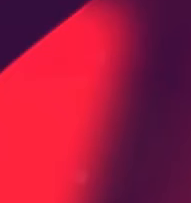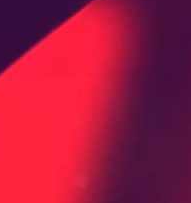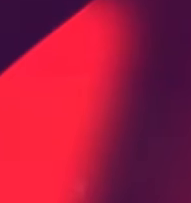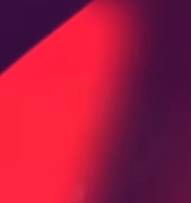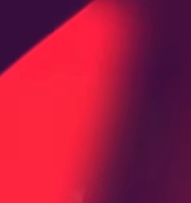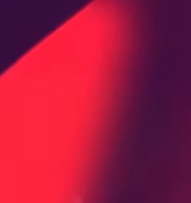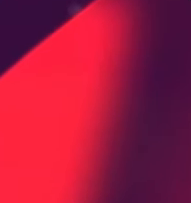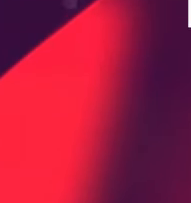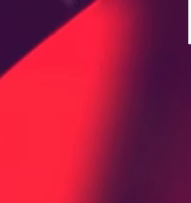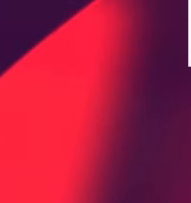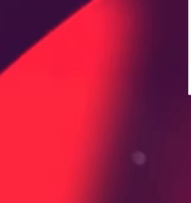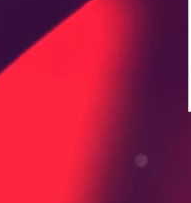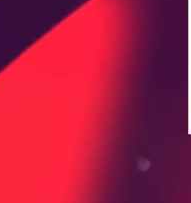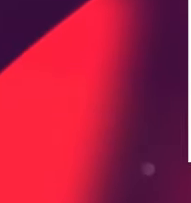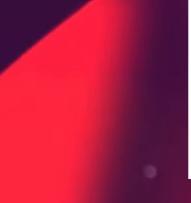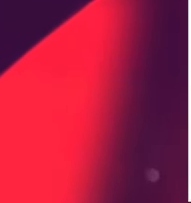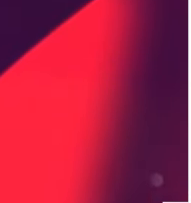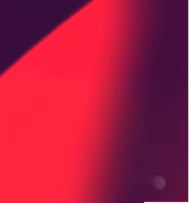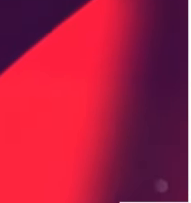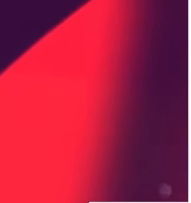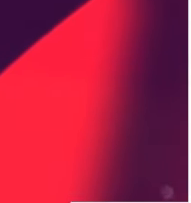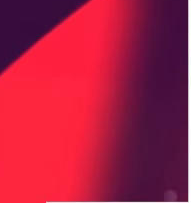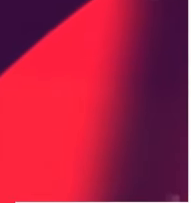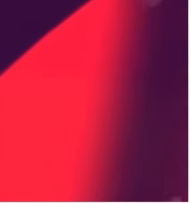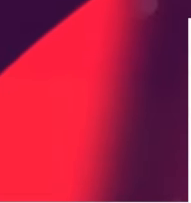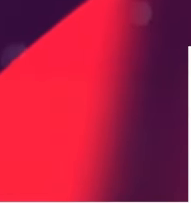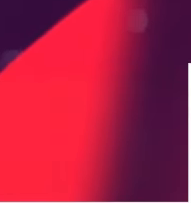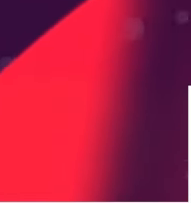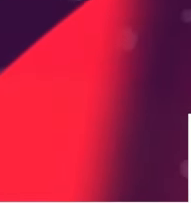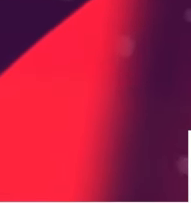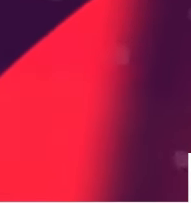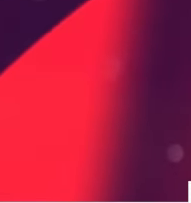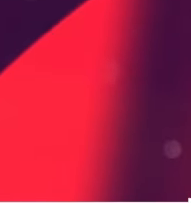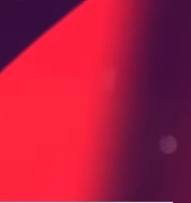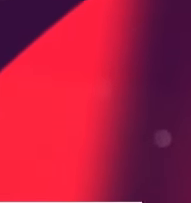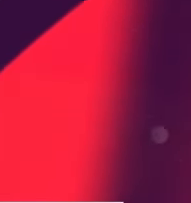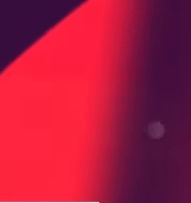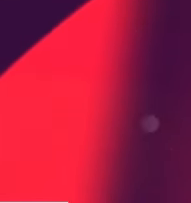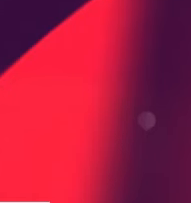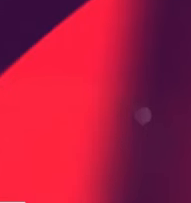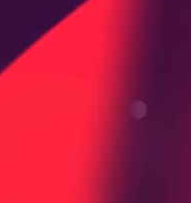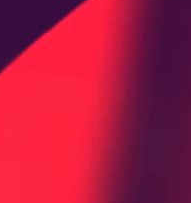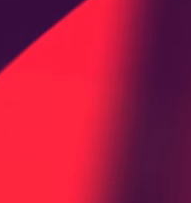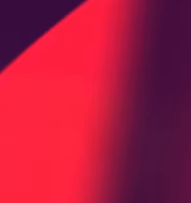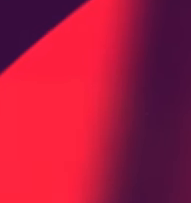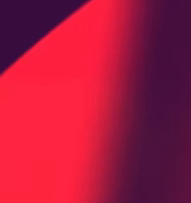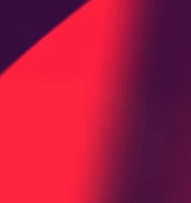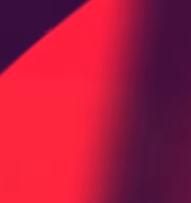රටේ ලෝකෙ සිදුවන උණුසුම් පුව දැනගන්න සියත නිවුස් YouTube channel එක අදම subscribe කරන්න.